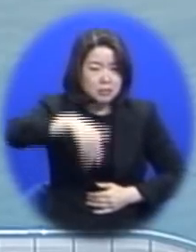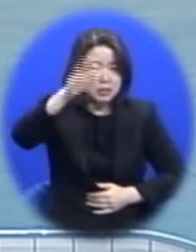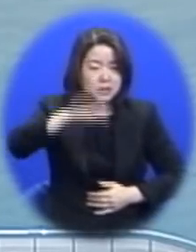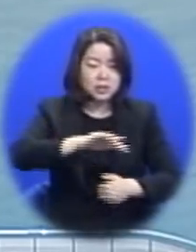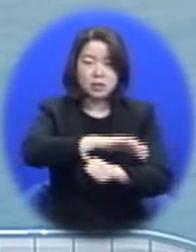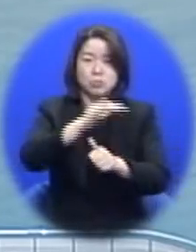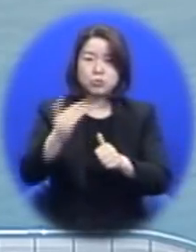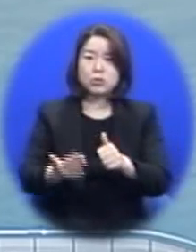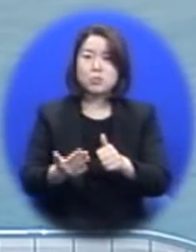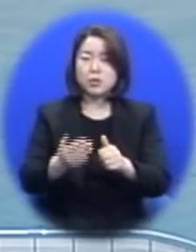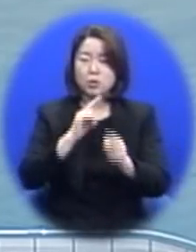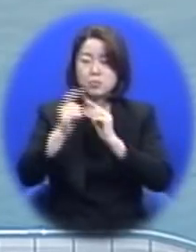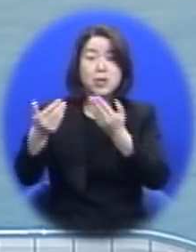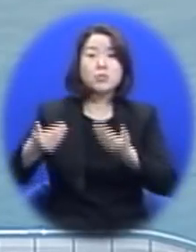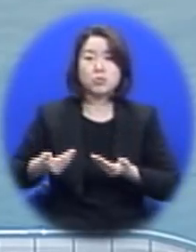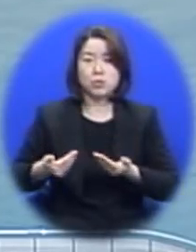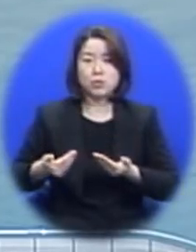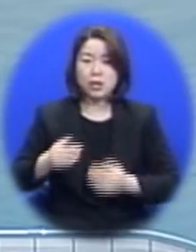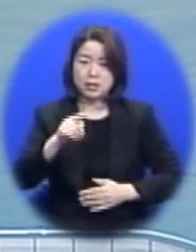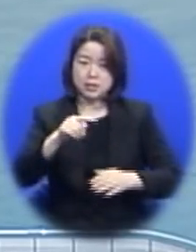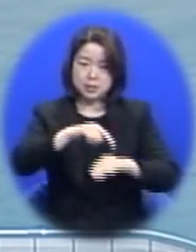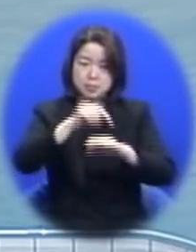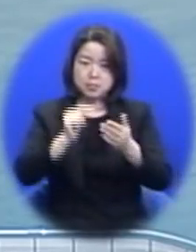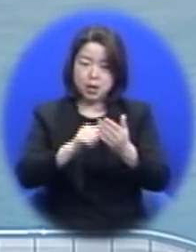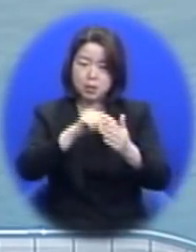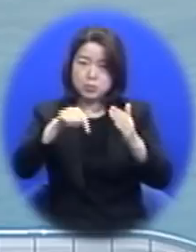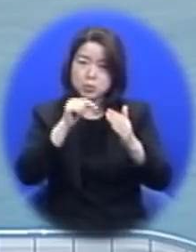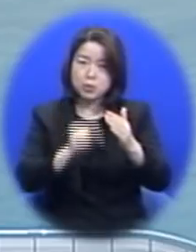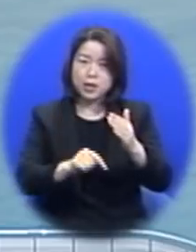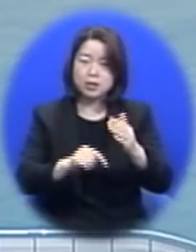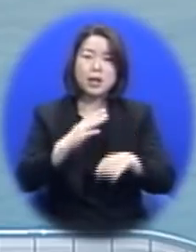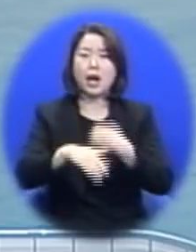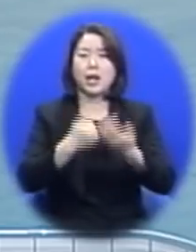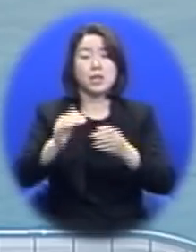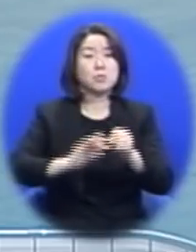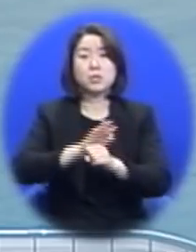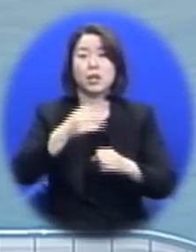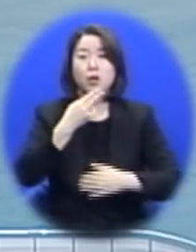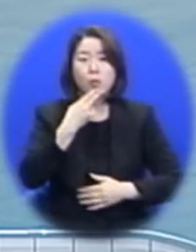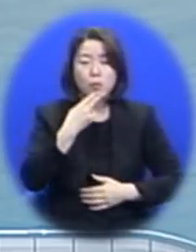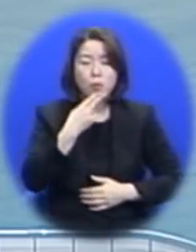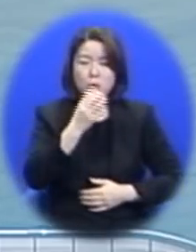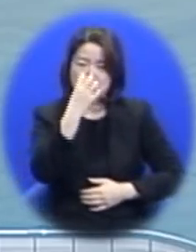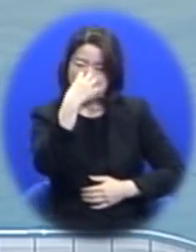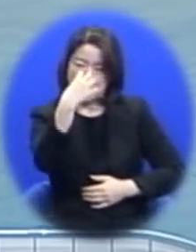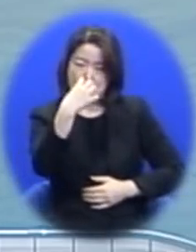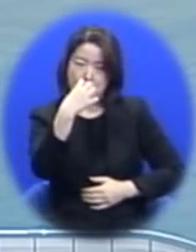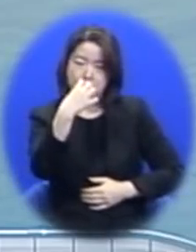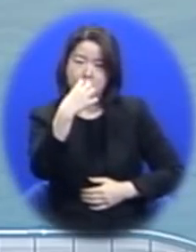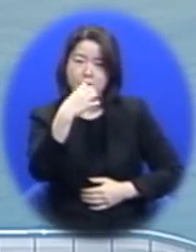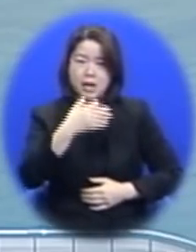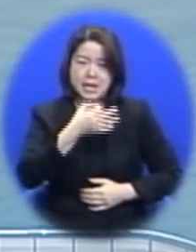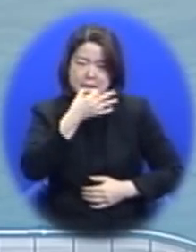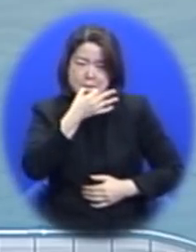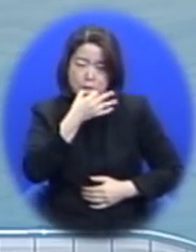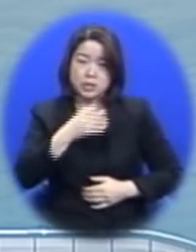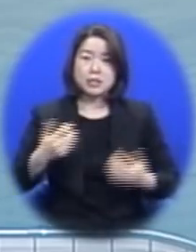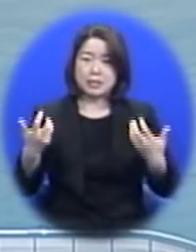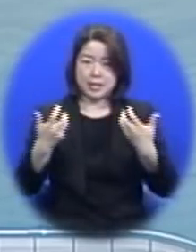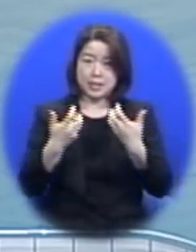마음의 중심에 하나님을 사랑하는 게 없고 교만과 욕심이 가득한 것을 하나님은 아셨어요.